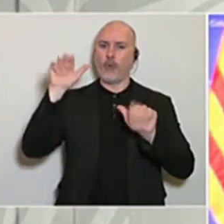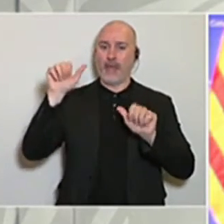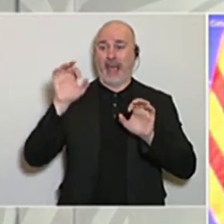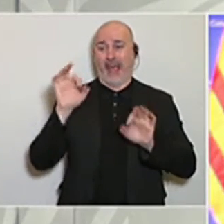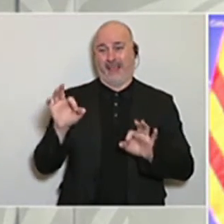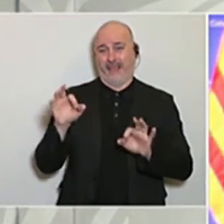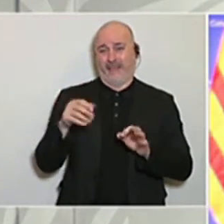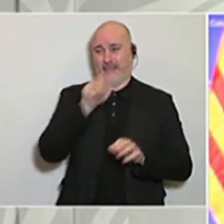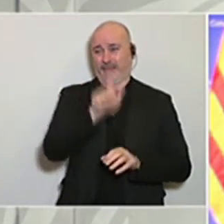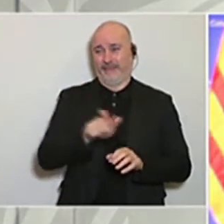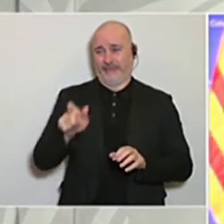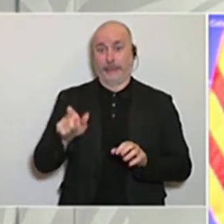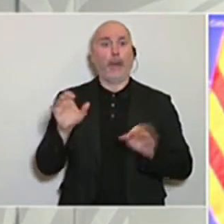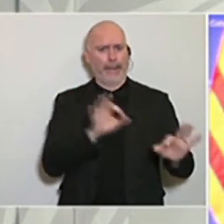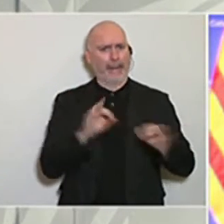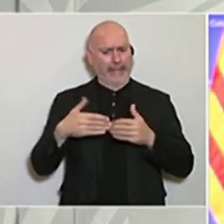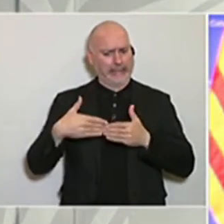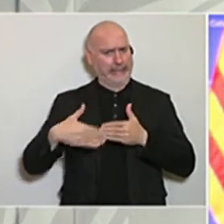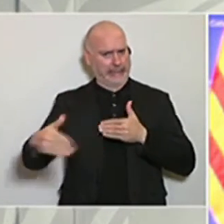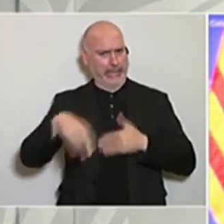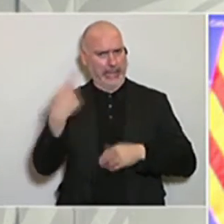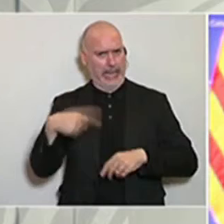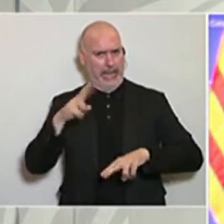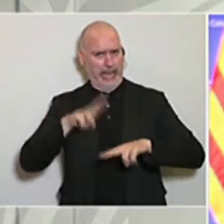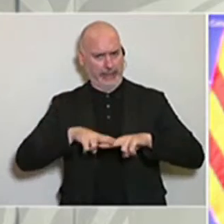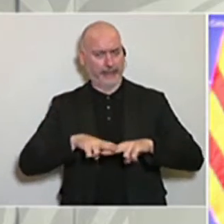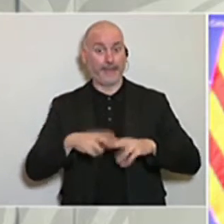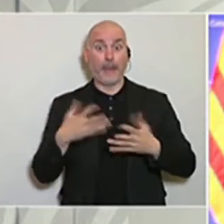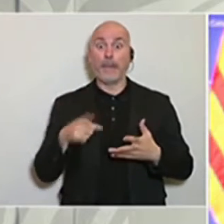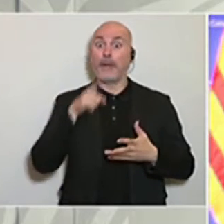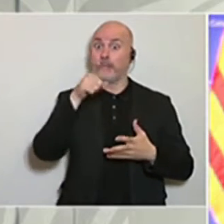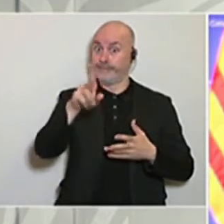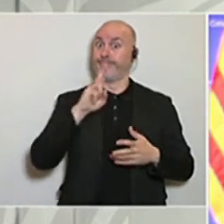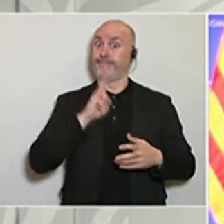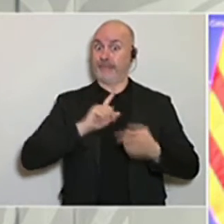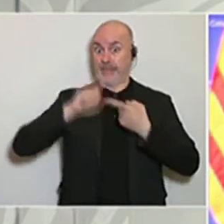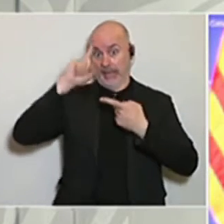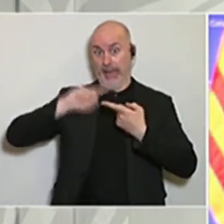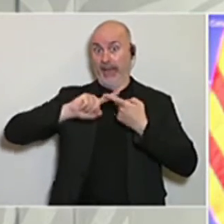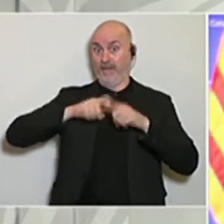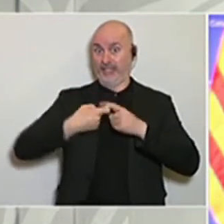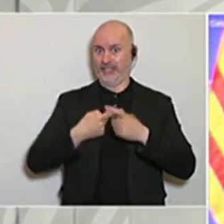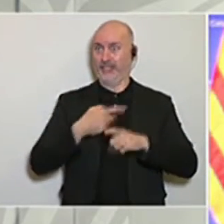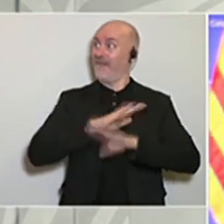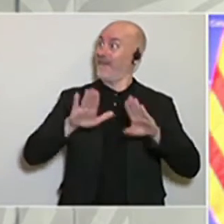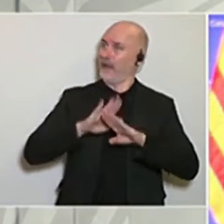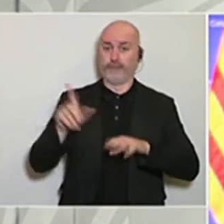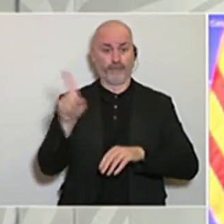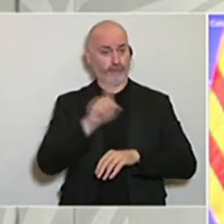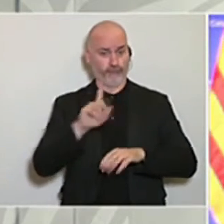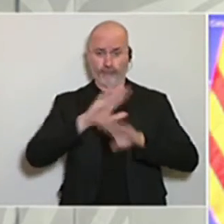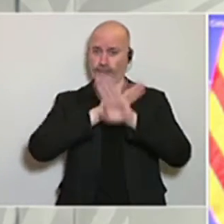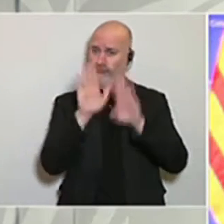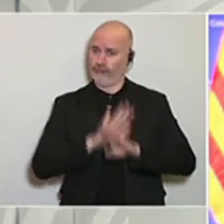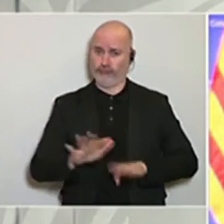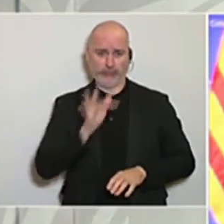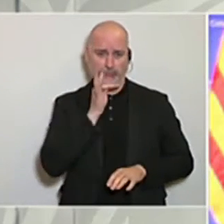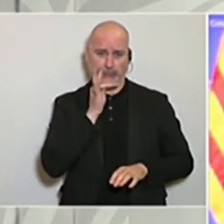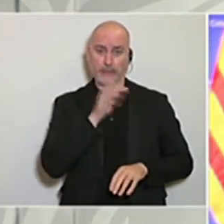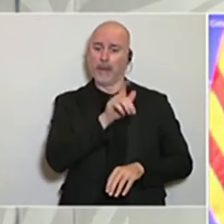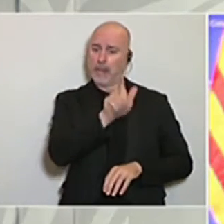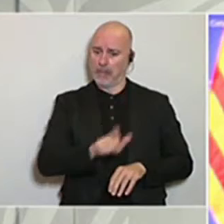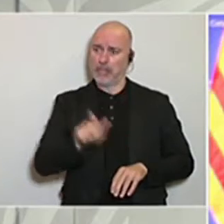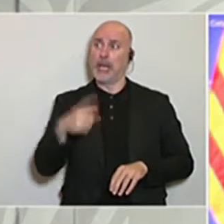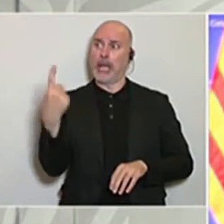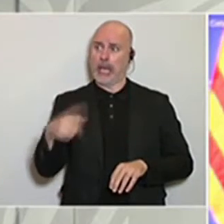està previst que es faci. Però, malauradament, vostè feia reflexió, doncs, aquesta crisi sanitària encara no ha acabat, encara hi ha persones que estan perdent la